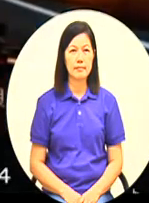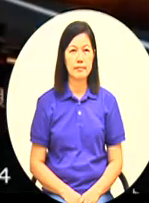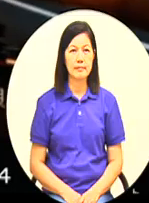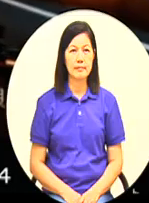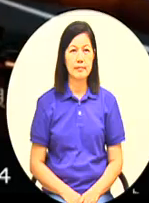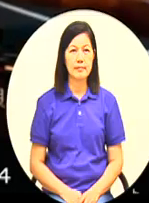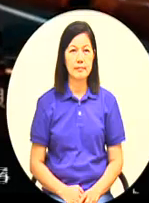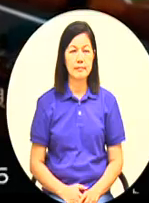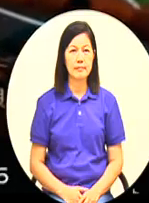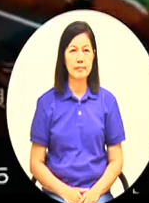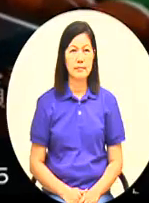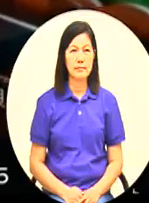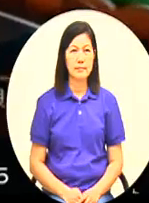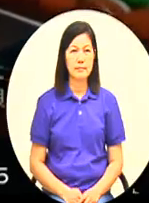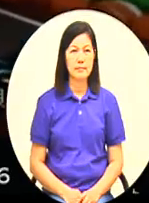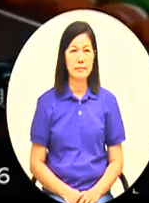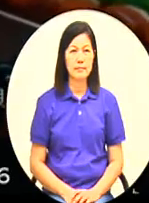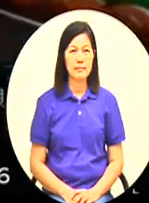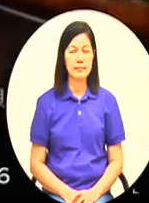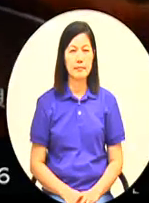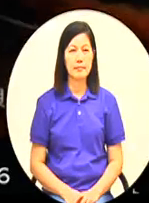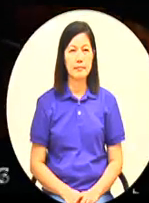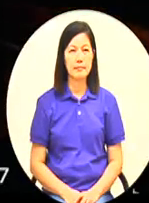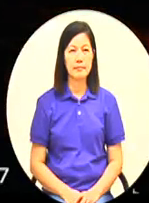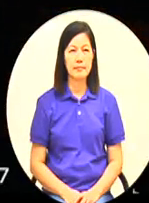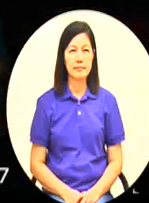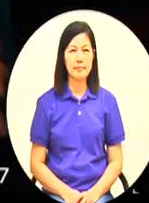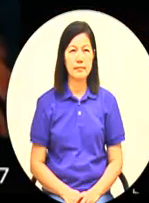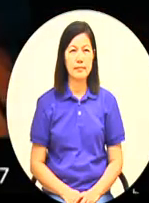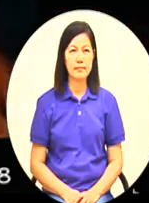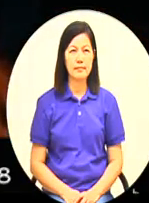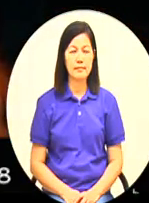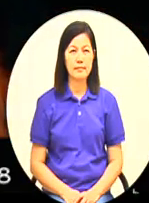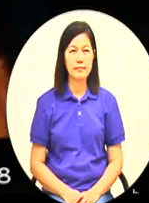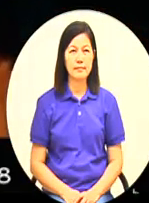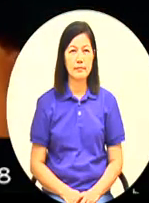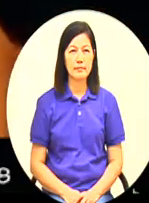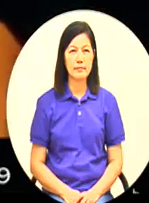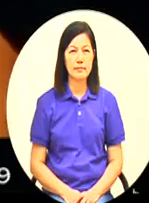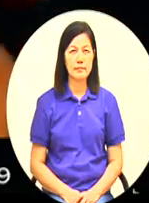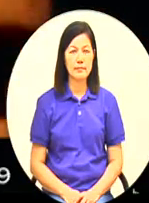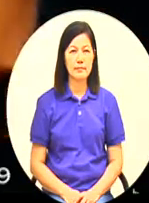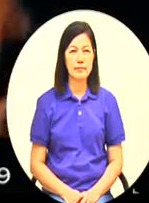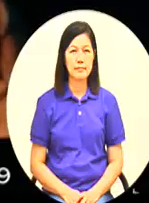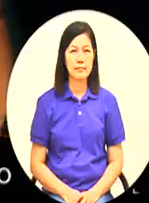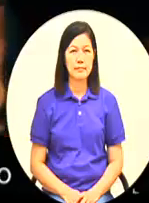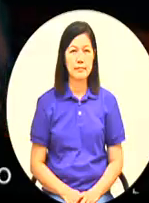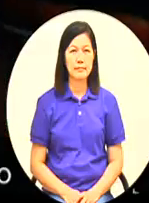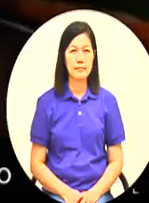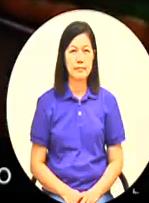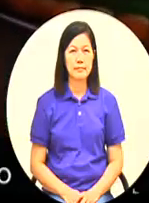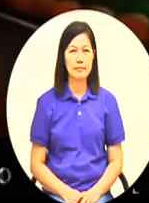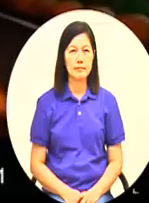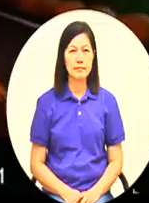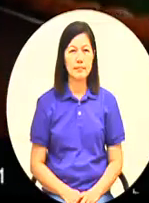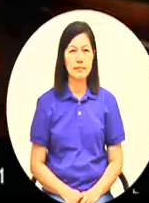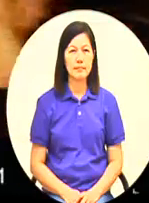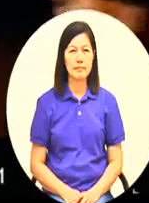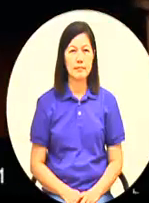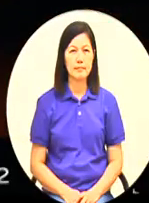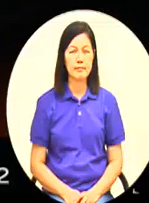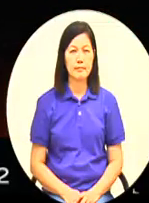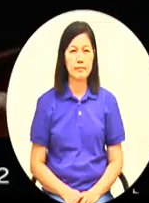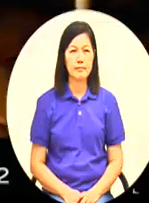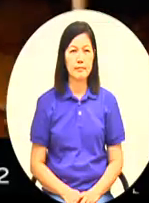Pokémon， 战斗的呗！ 我使出宝贝球。来，跟我决斗！去吧，宣导大